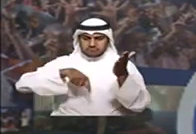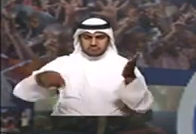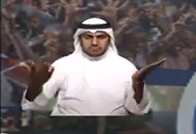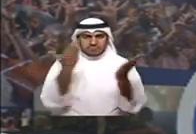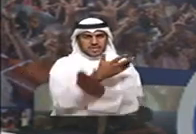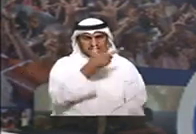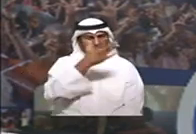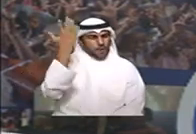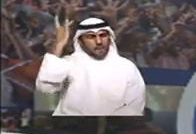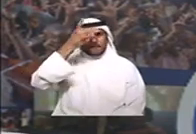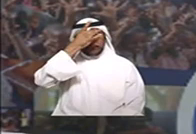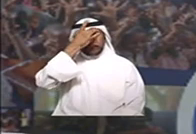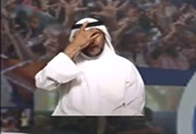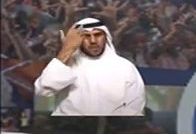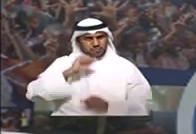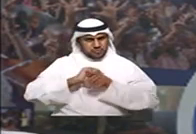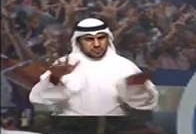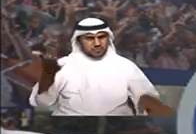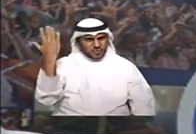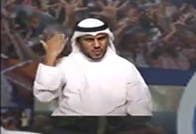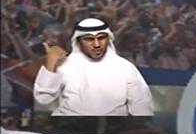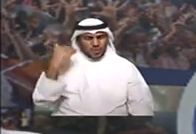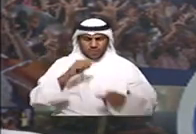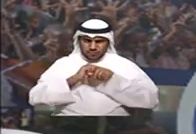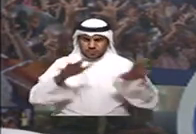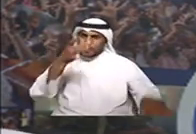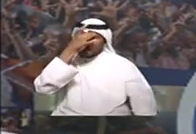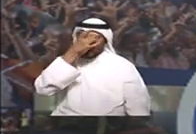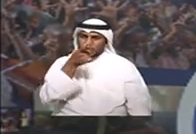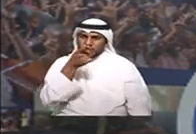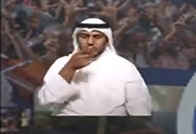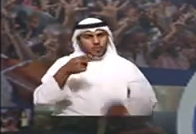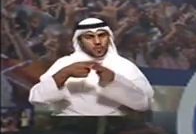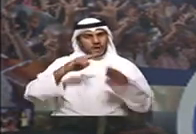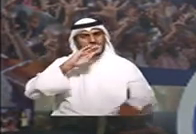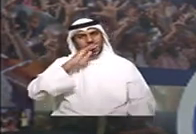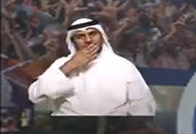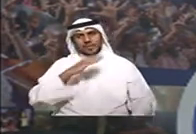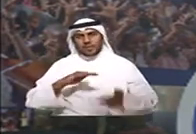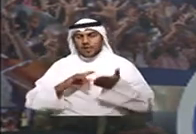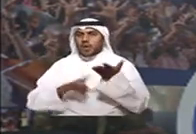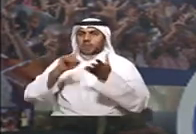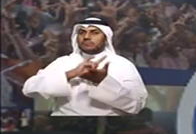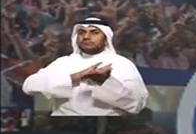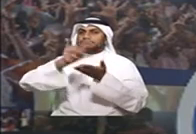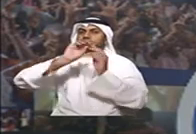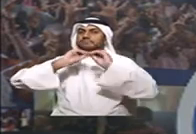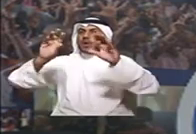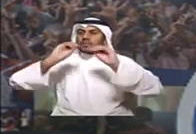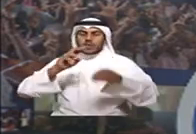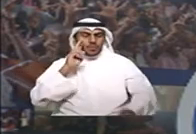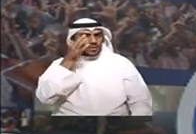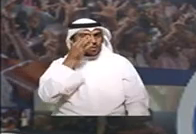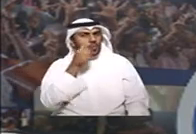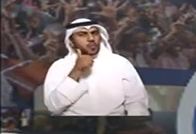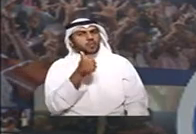إيبولا في الكونغو، جمهورية الكونغو الديمقراطية، وكان تبرع من جمعية الهلال الأحمر الكويتي للقضاء على هذه